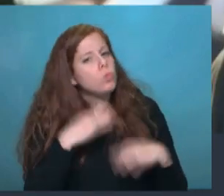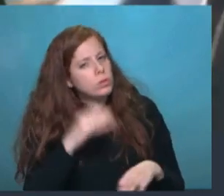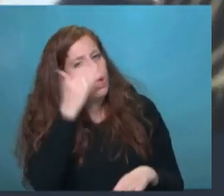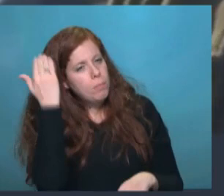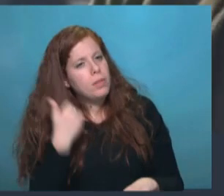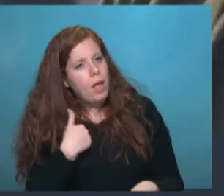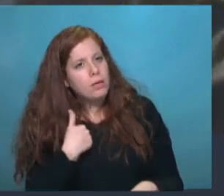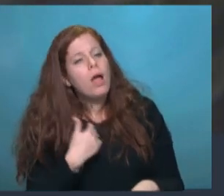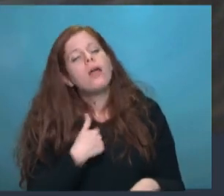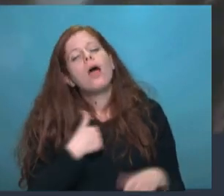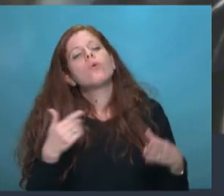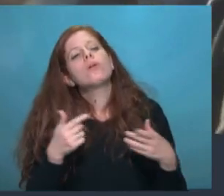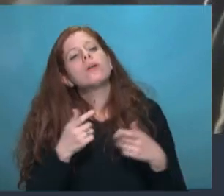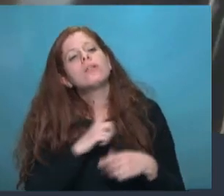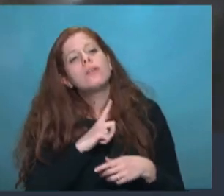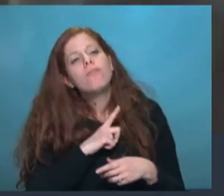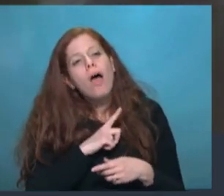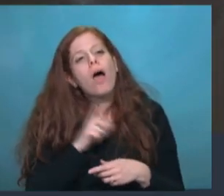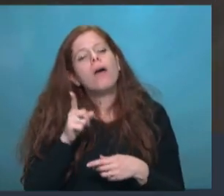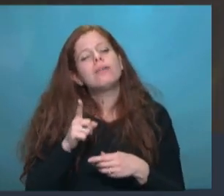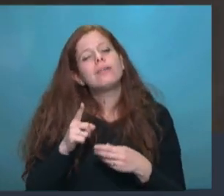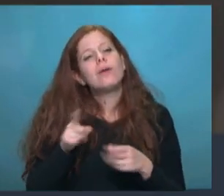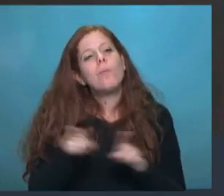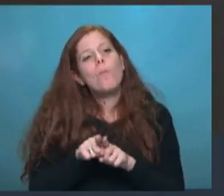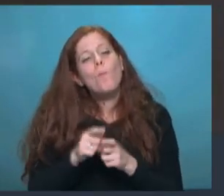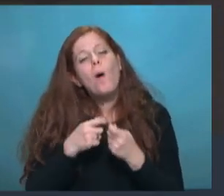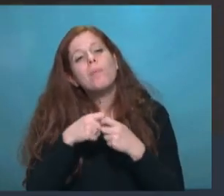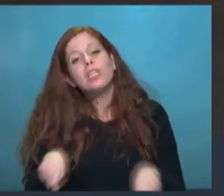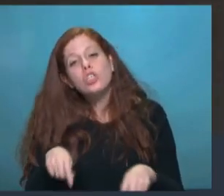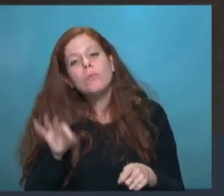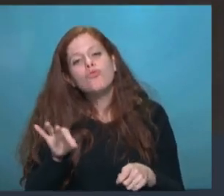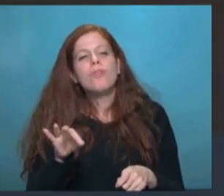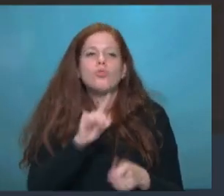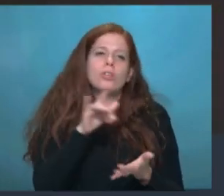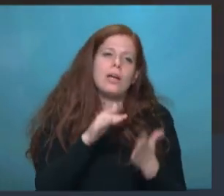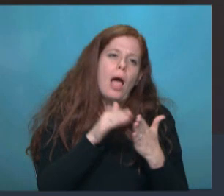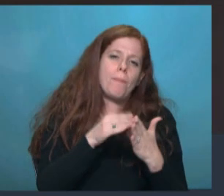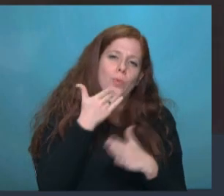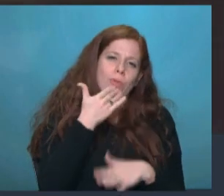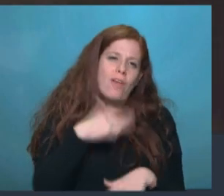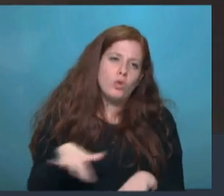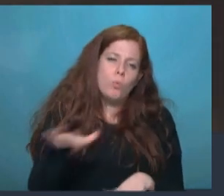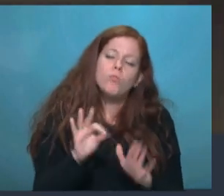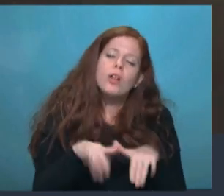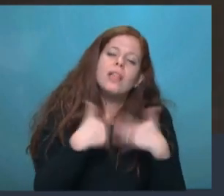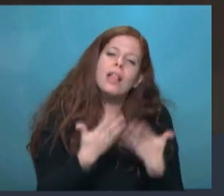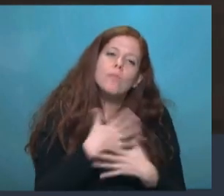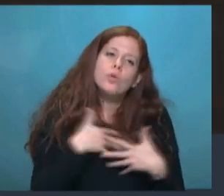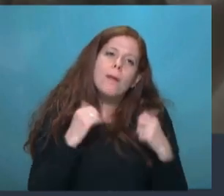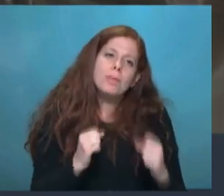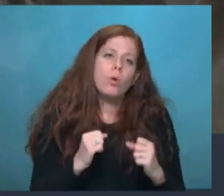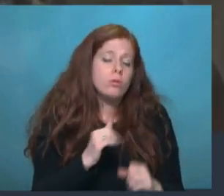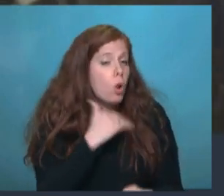אנחנו כצבא פורעים את הצ'ק עבור התושבים הישראלים ביהודה ושומרון, מבחינת לתת להם ביטחון, תחושת ביטחון. לא מספיק. לא